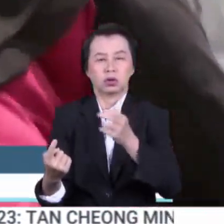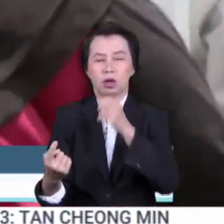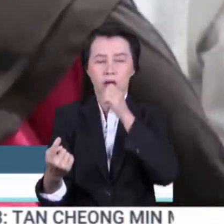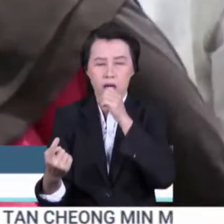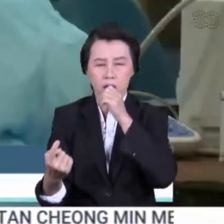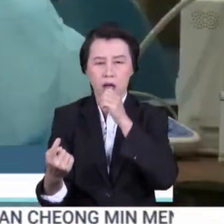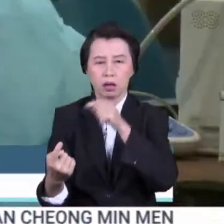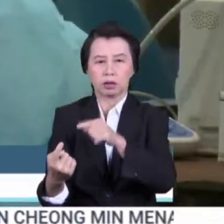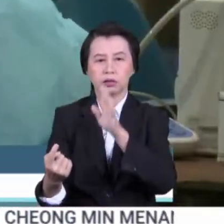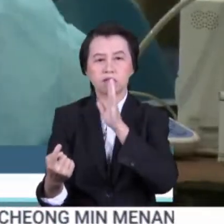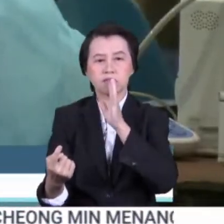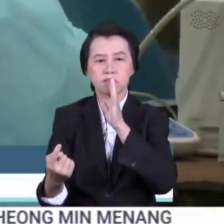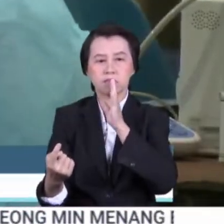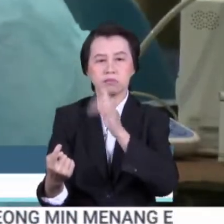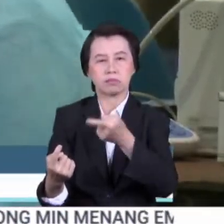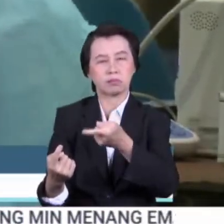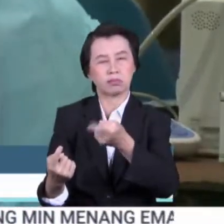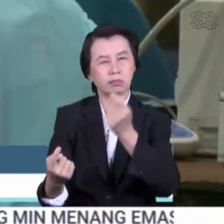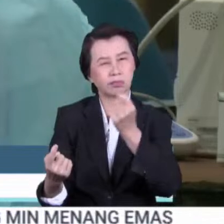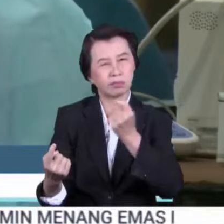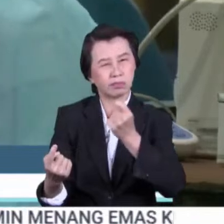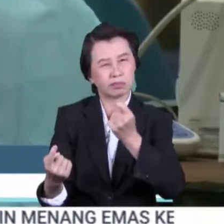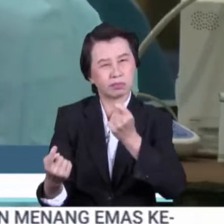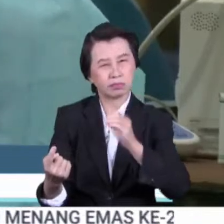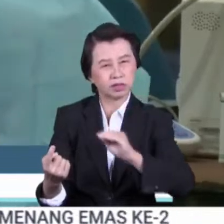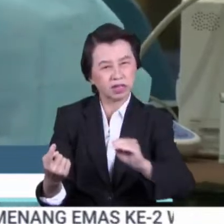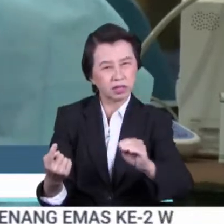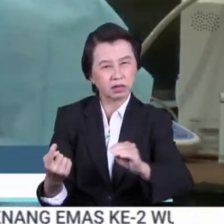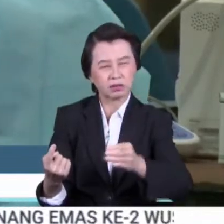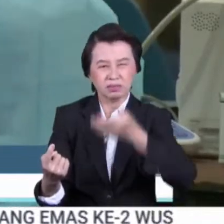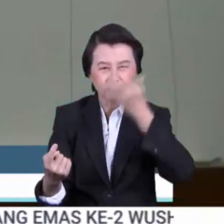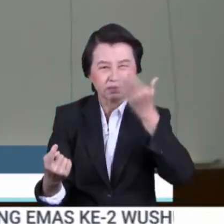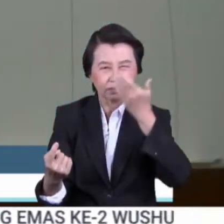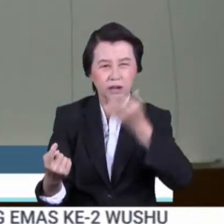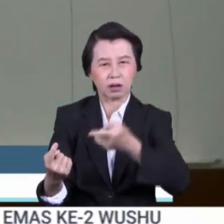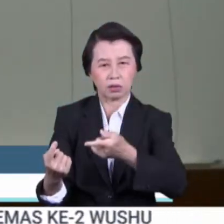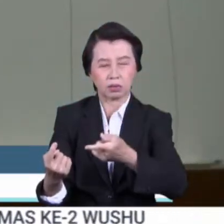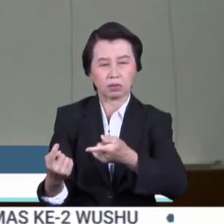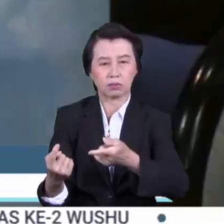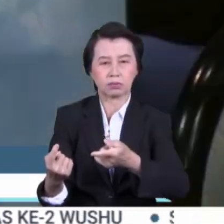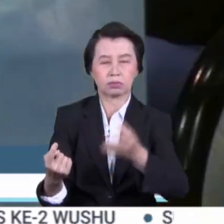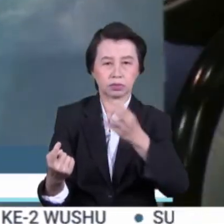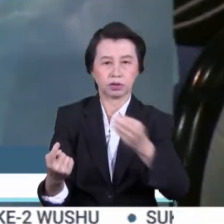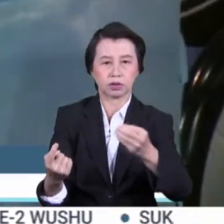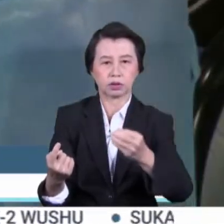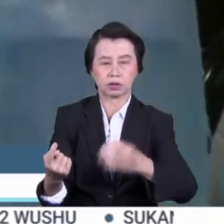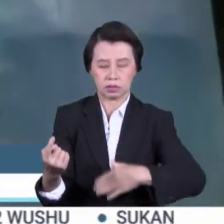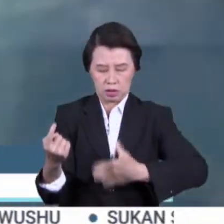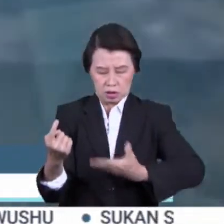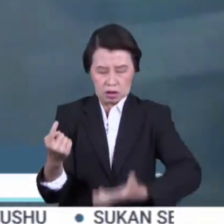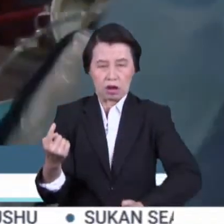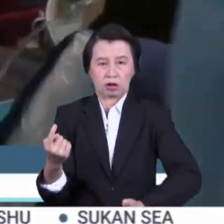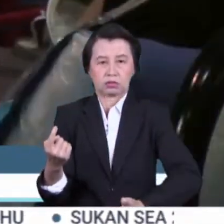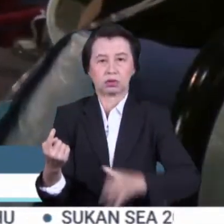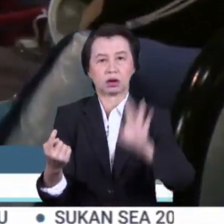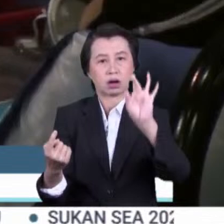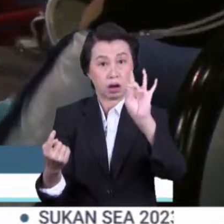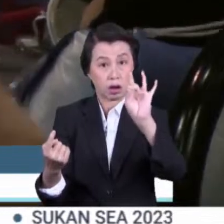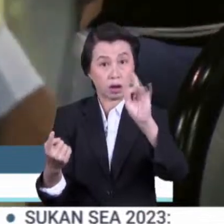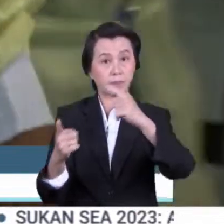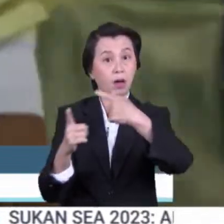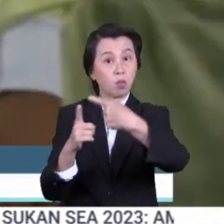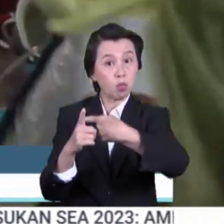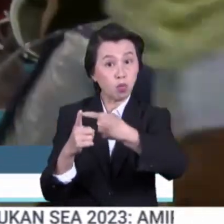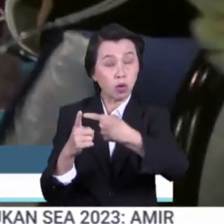Mungkin dia kata inhale dengan apa ni bau tu. Dan kandungan tu tak siap dalam 8 bulan. So bila